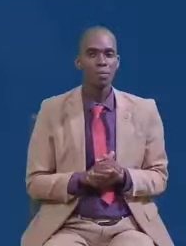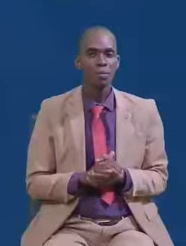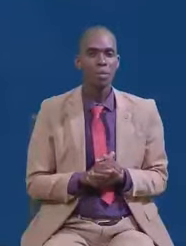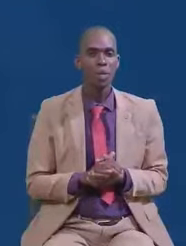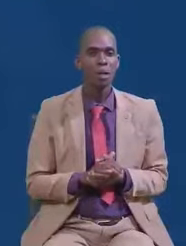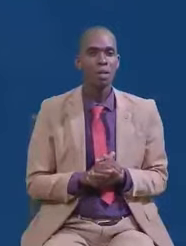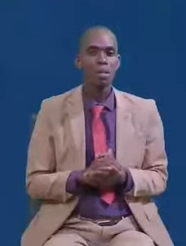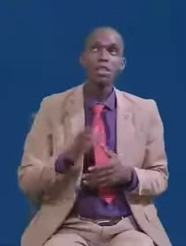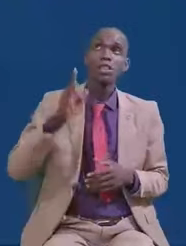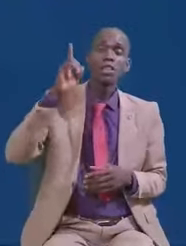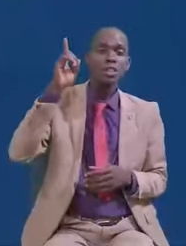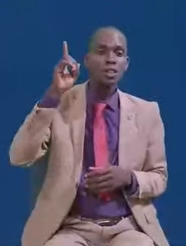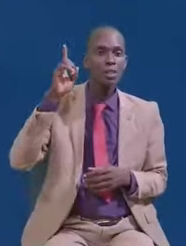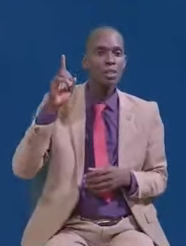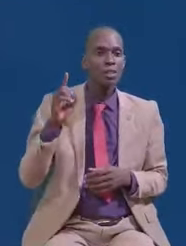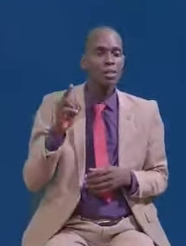Lui, ses meurtrissures.